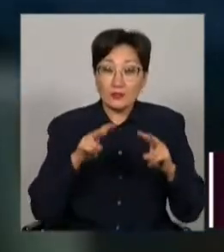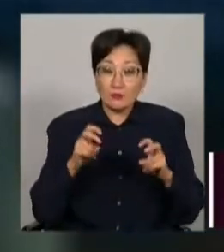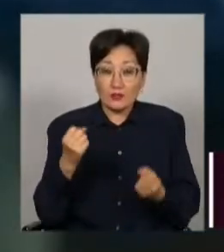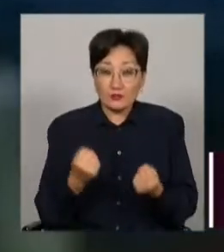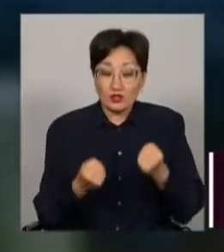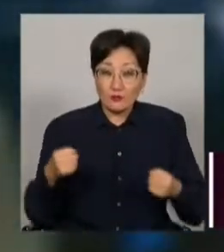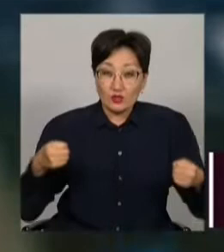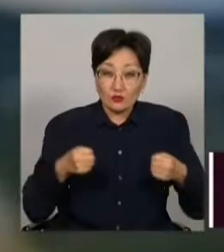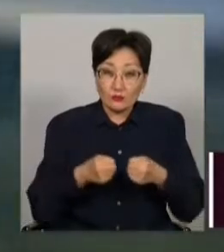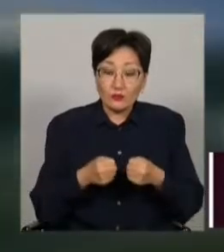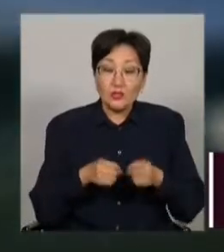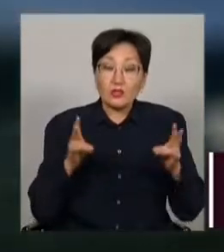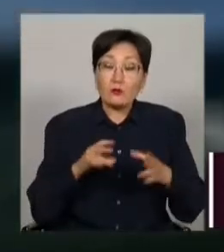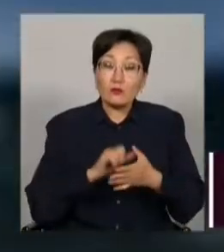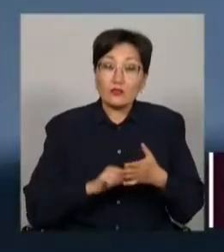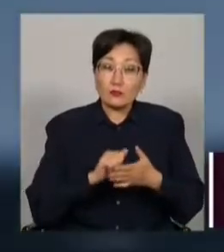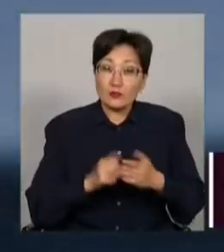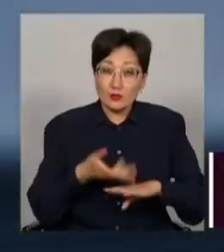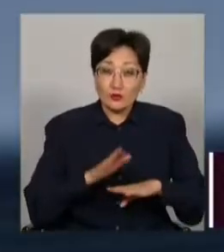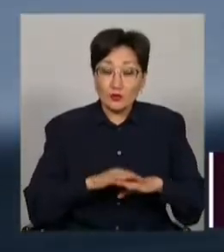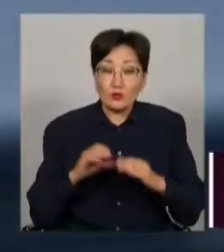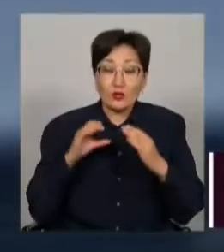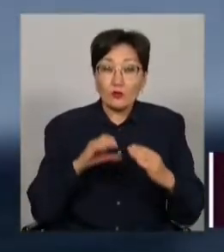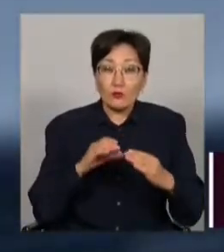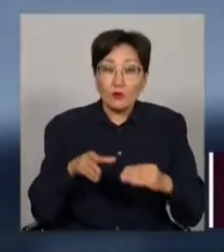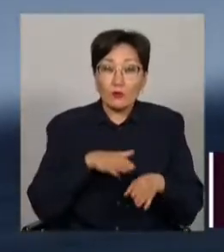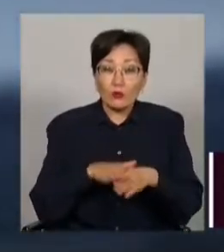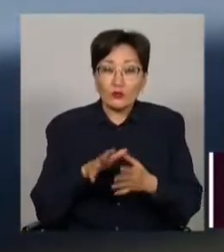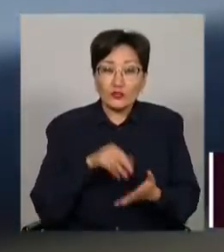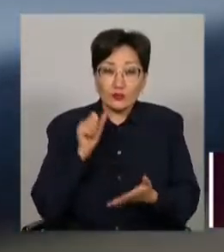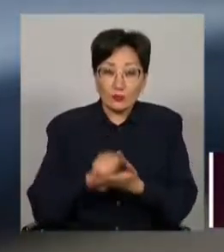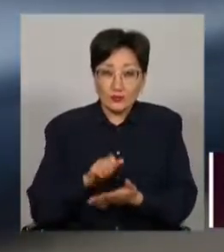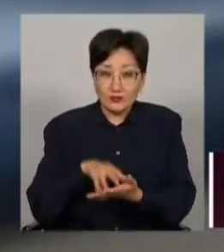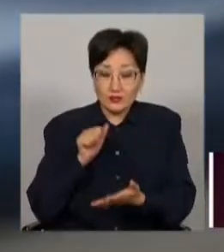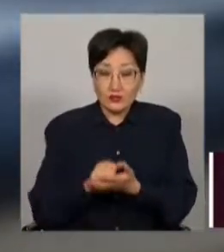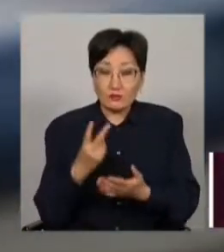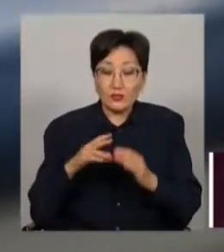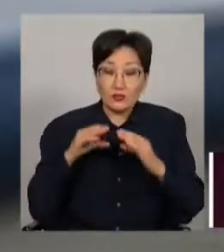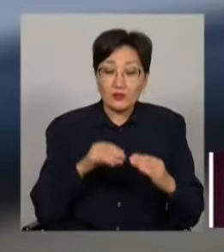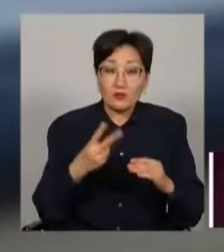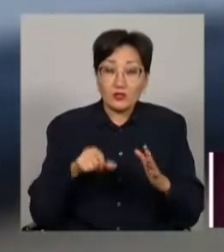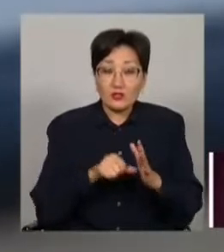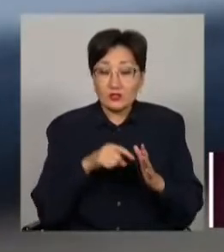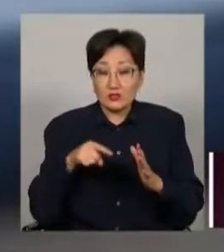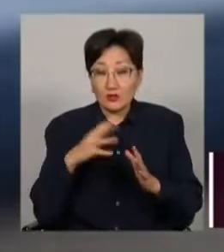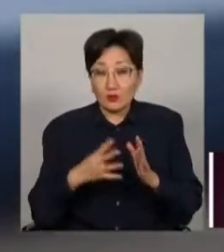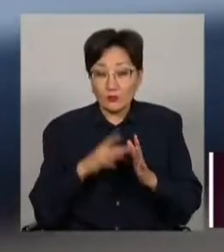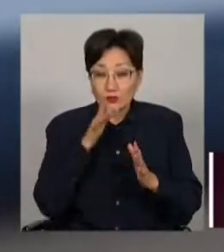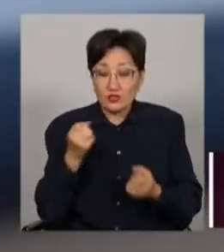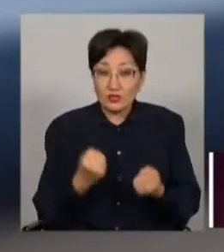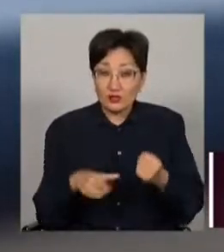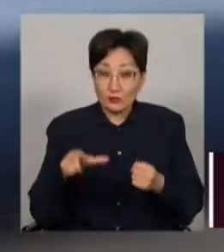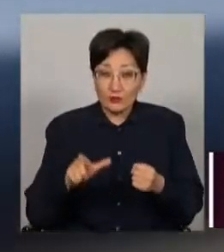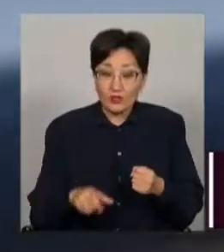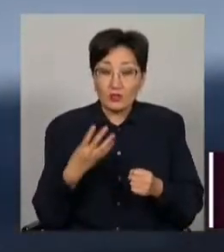автомобильге барып соғысқан. Апат салдары ауыр. Көліктердің түгі қалмай қирап қалған. Екі көліктің 26 және 19 жастағы